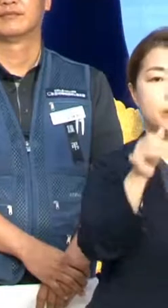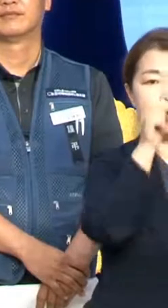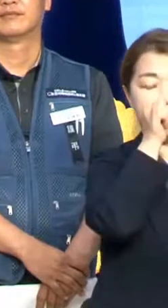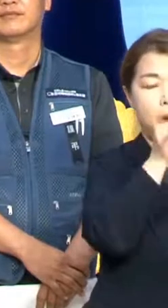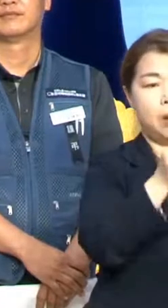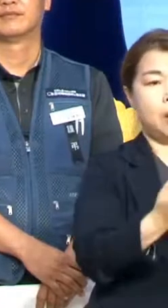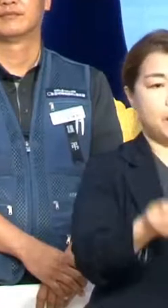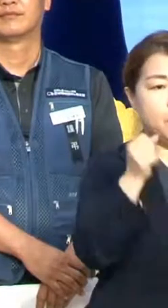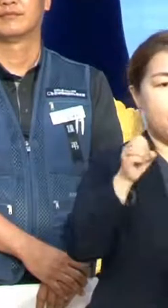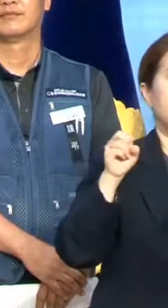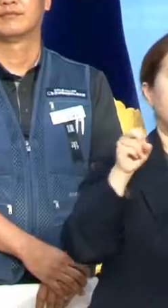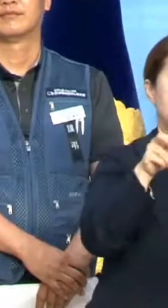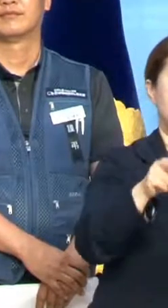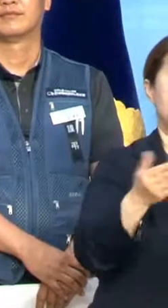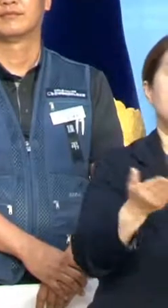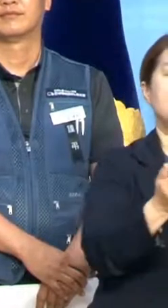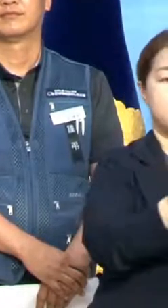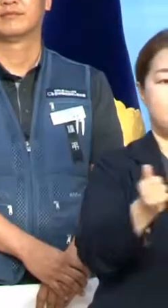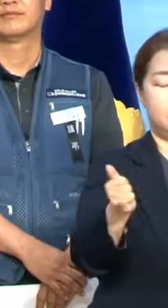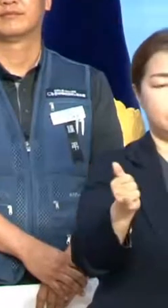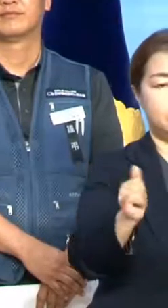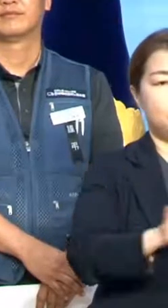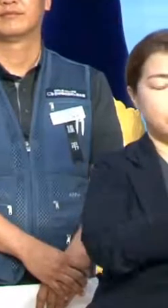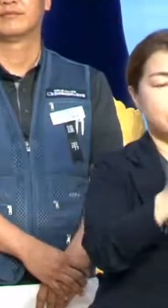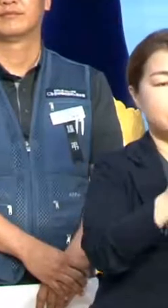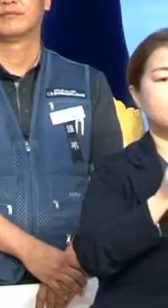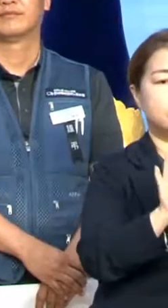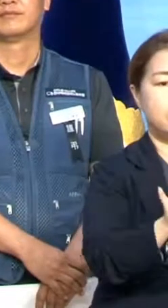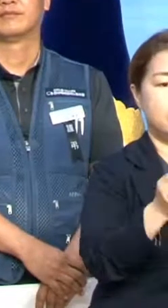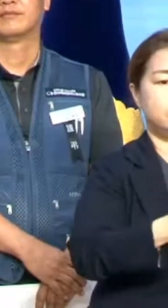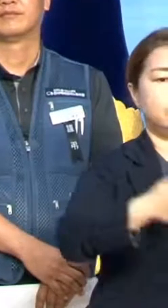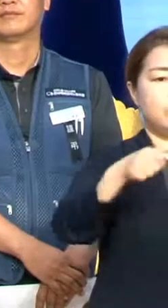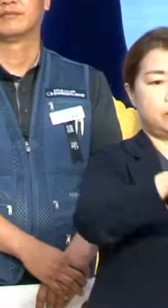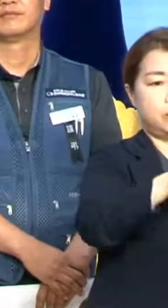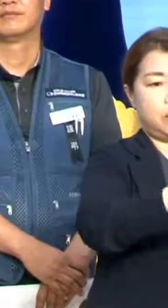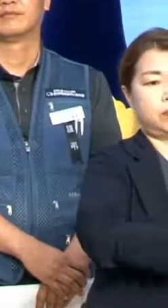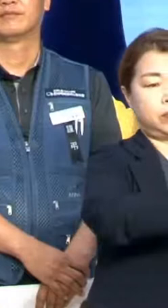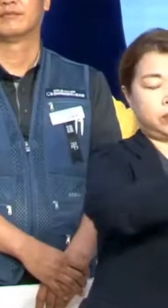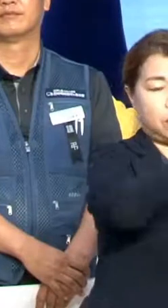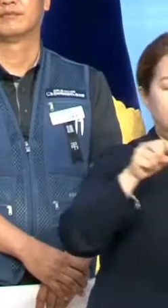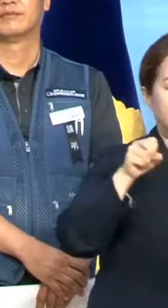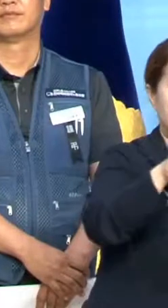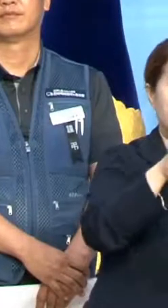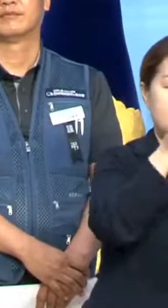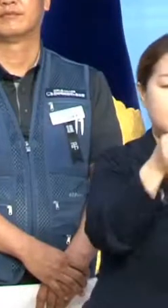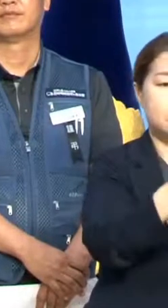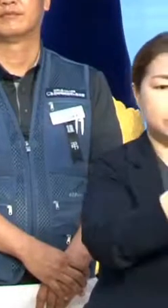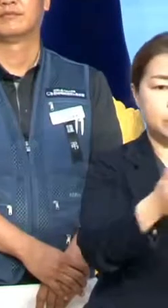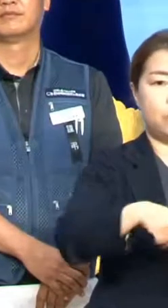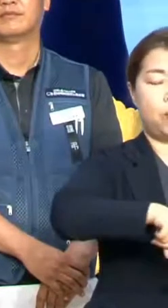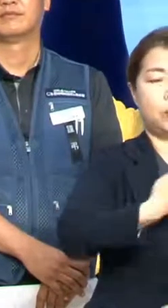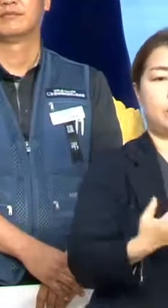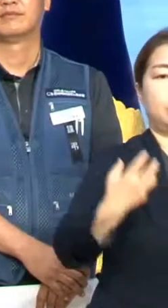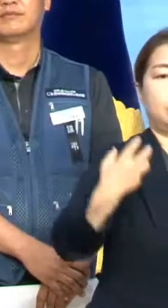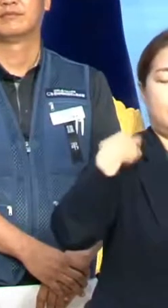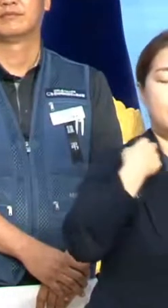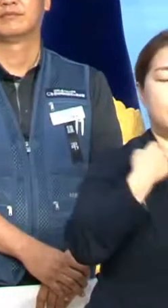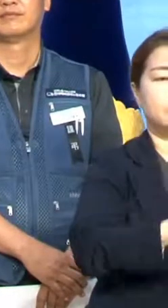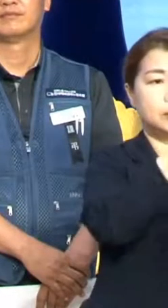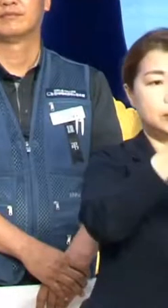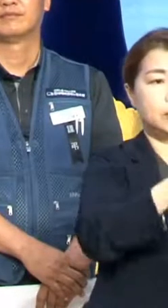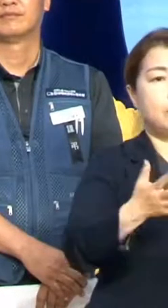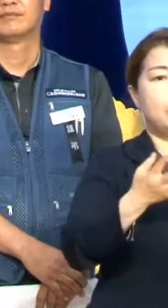택배 노동자 드립니다 코로나 이고 이후에 급증한 물량 이것들을 곳 오롯이 감당해 냄으로써